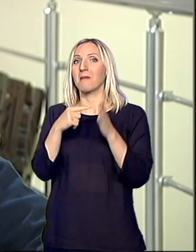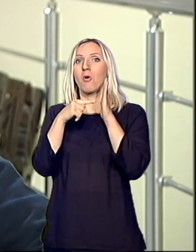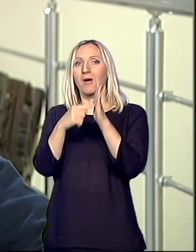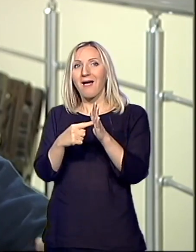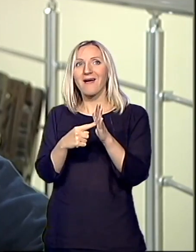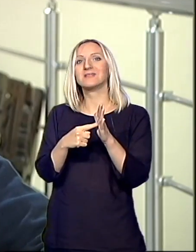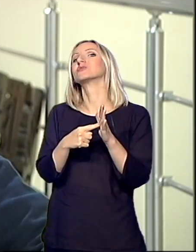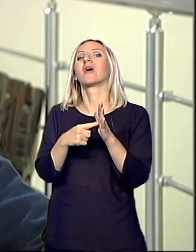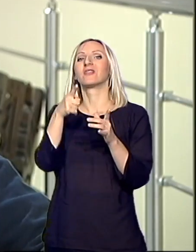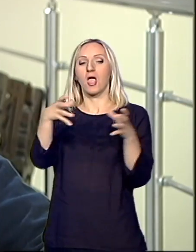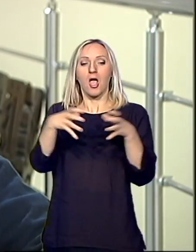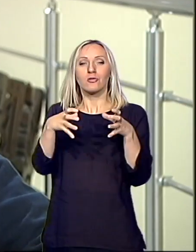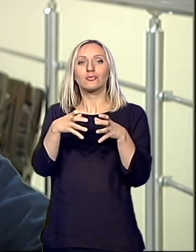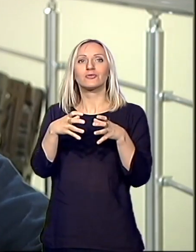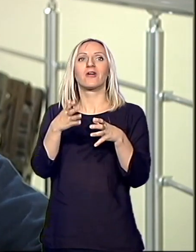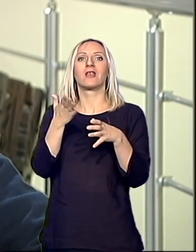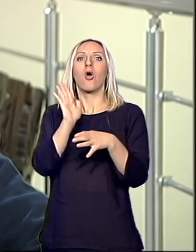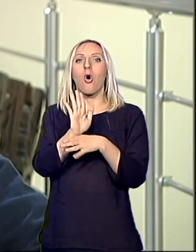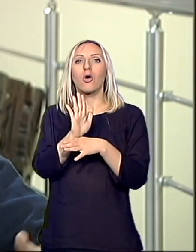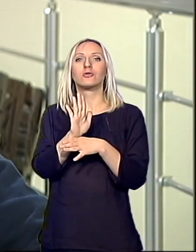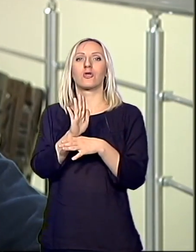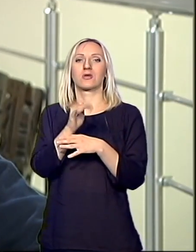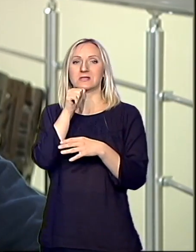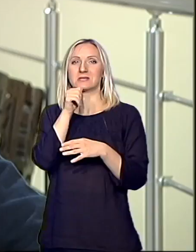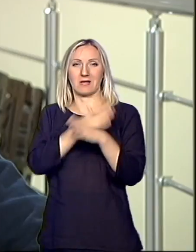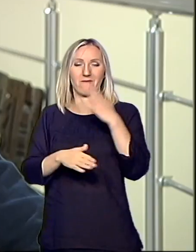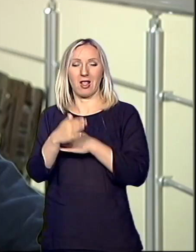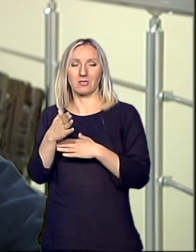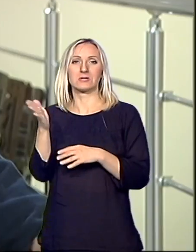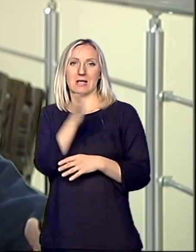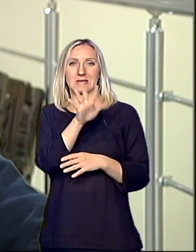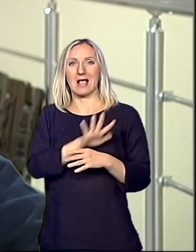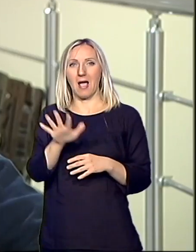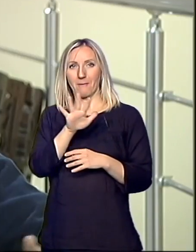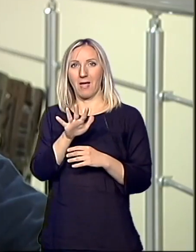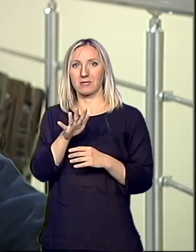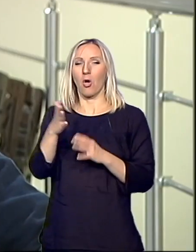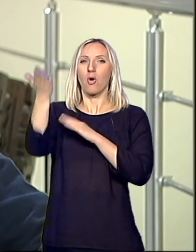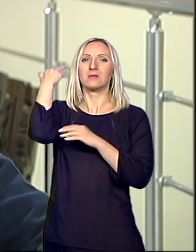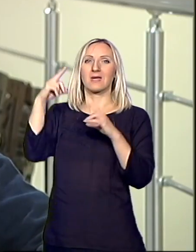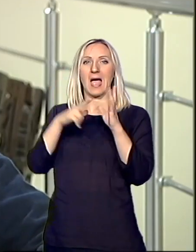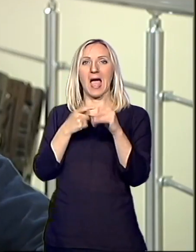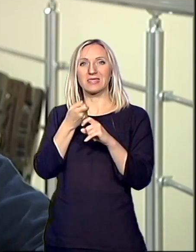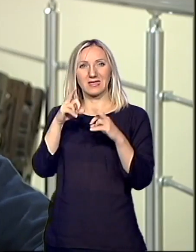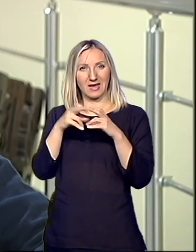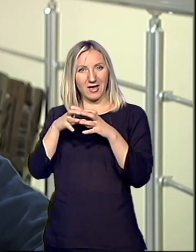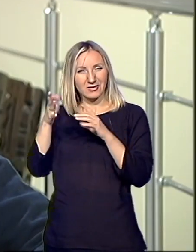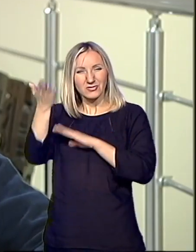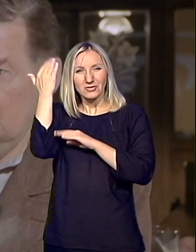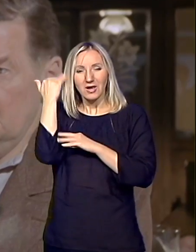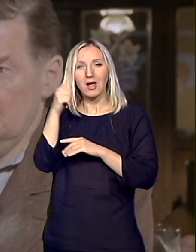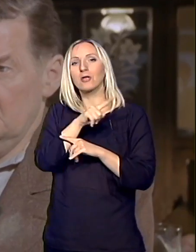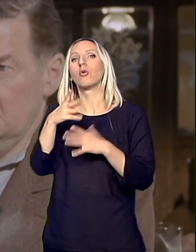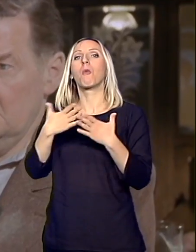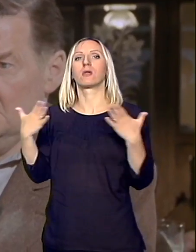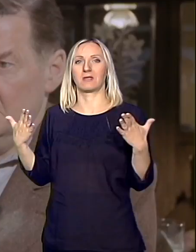sve modele socijalnog odnosa prema invalidnosti na zapadu. Od, možemo slobodno reći, od antike do modernog doba.